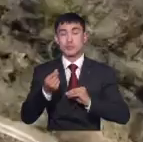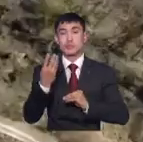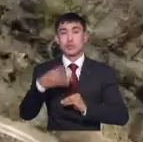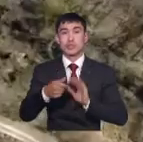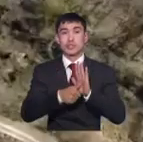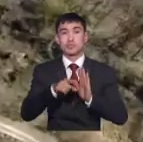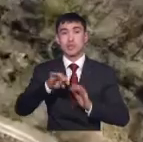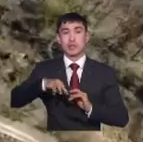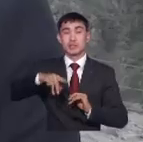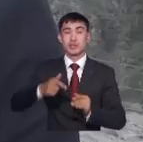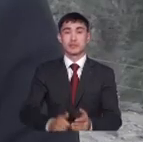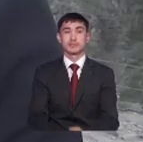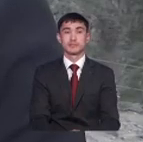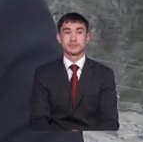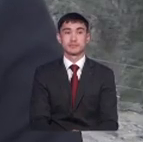46 миллиардов тенге.